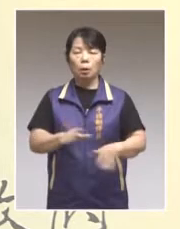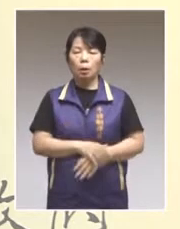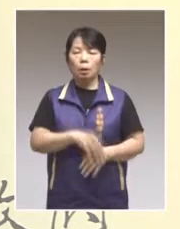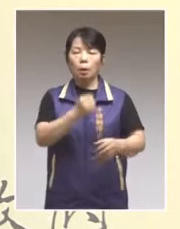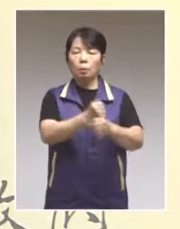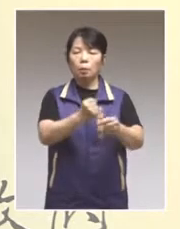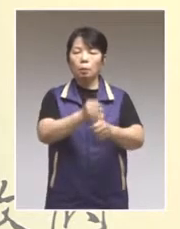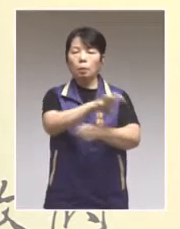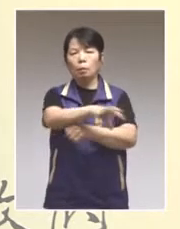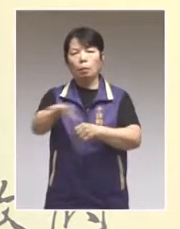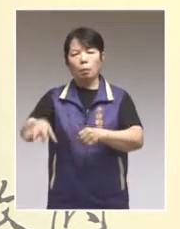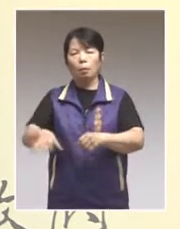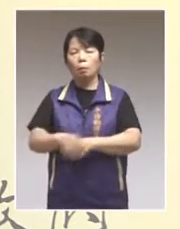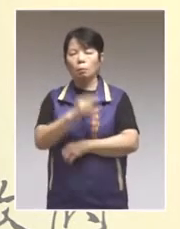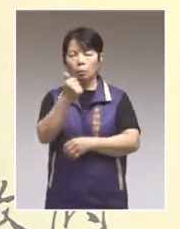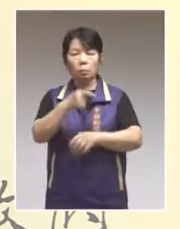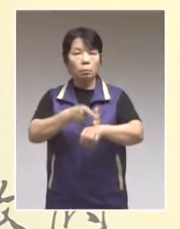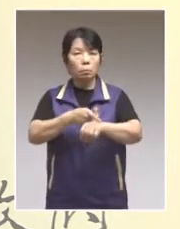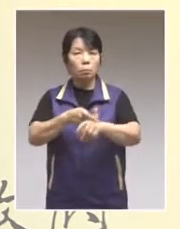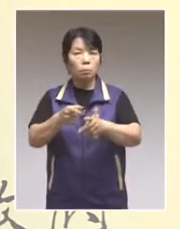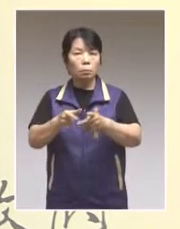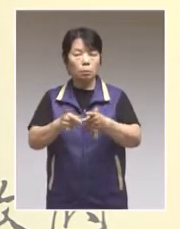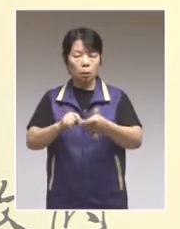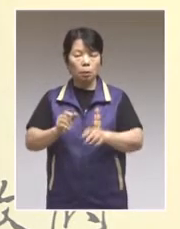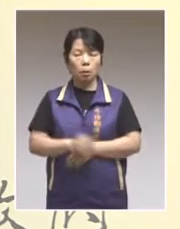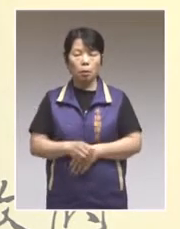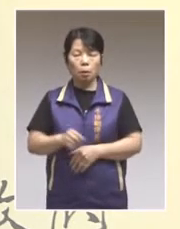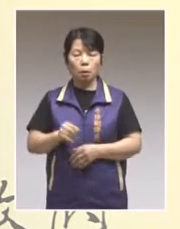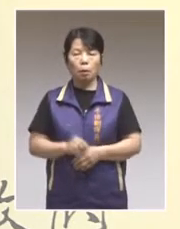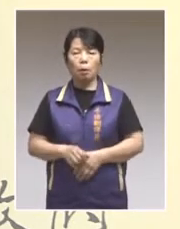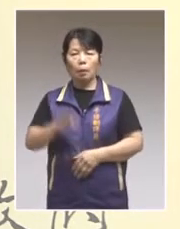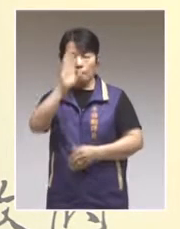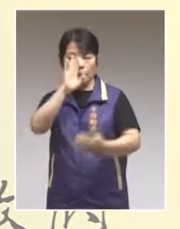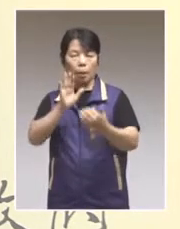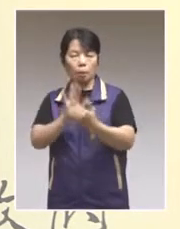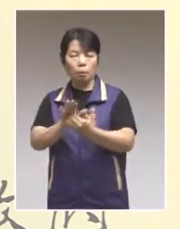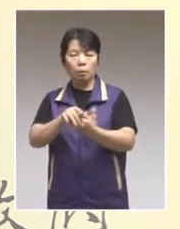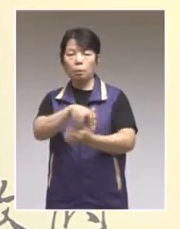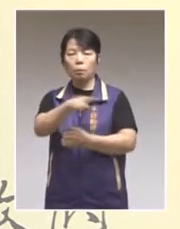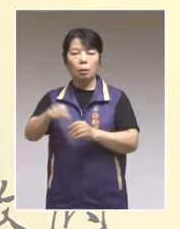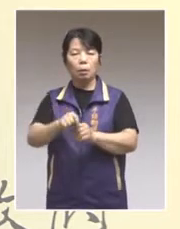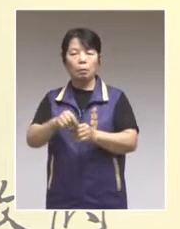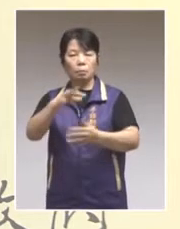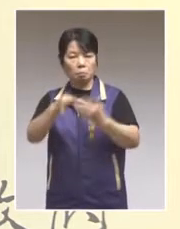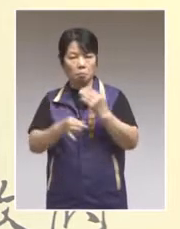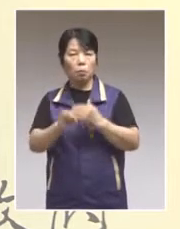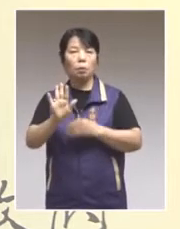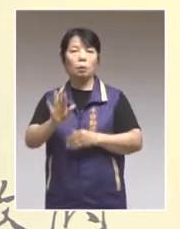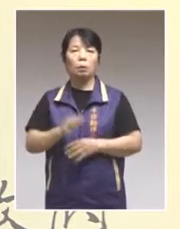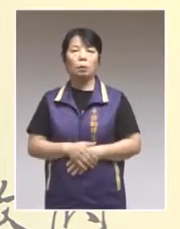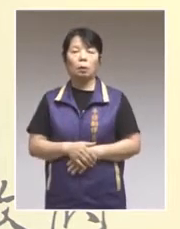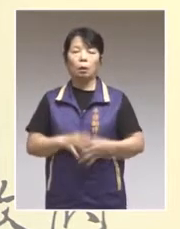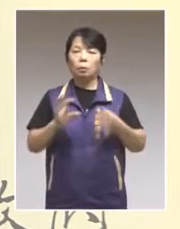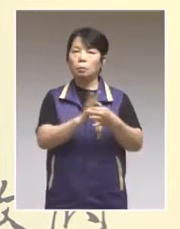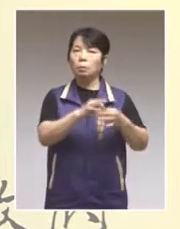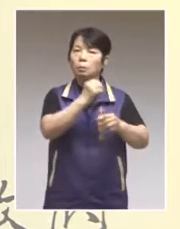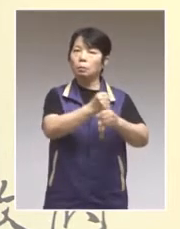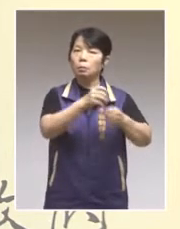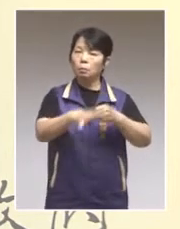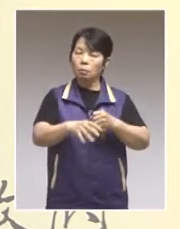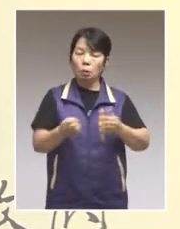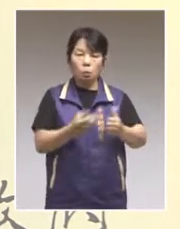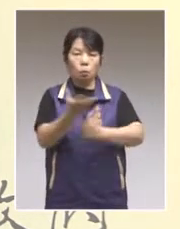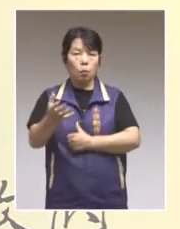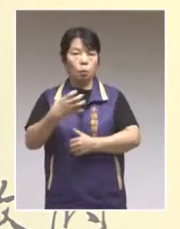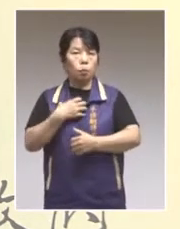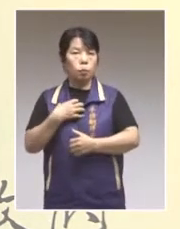场都有各个职场的特性跟他的一个防疫这一部分的一个部件， 那在相关职场的一个传播的